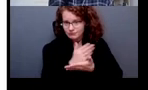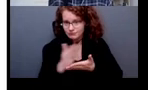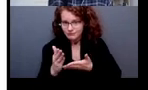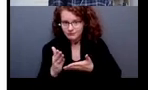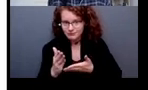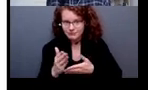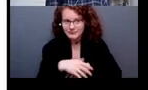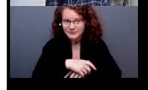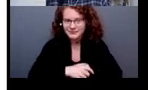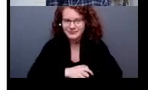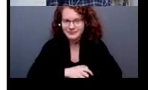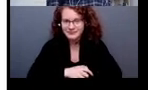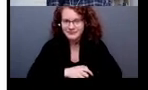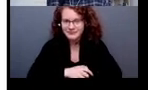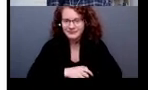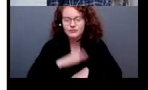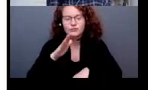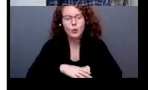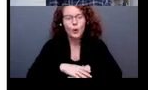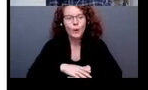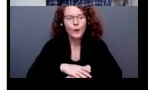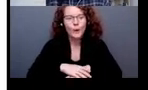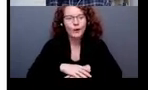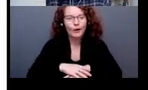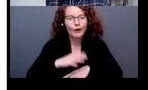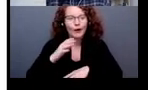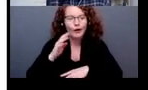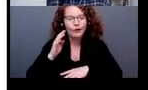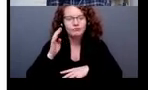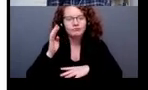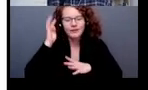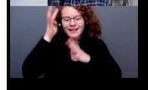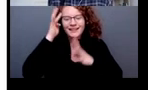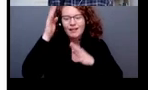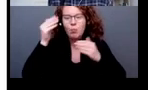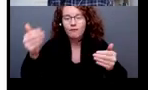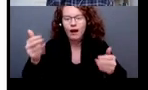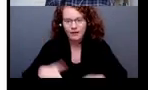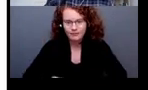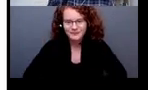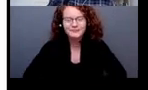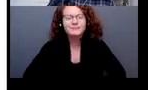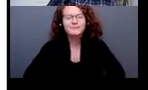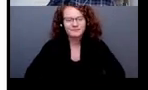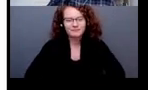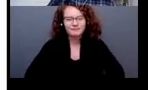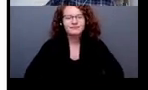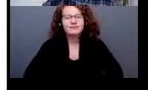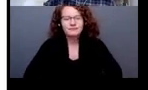de nos trouvailles qui concerne l'aspect innovant de ces espaces. Voilà, donc juste un dernier point